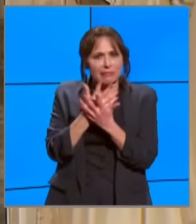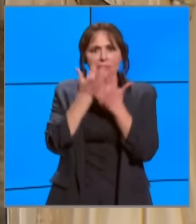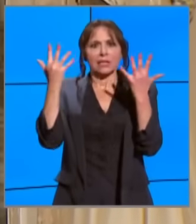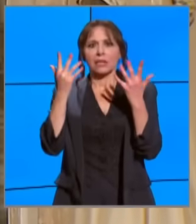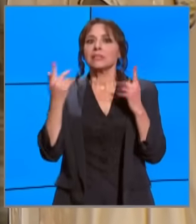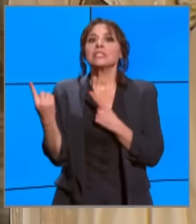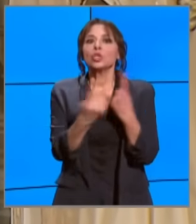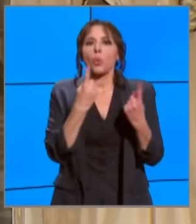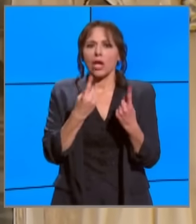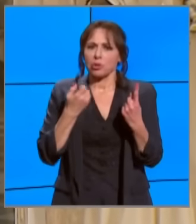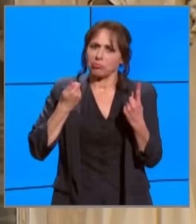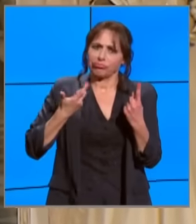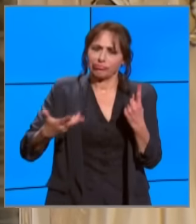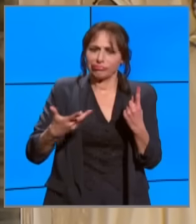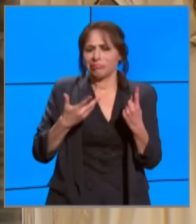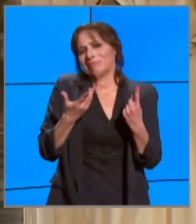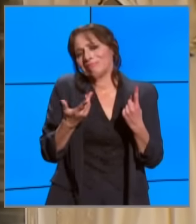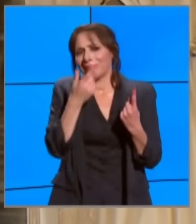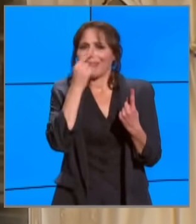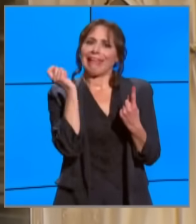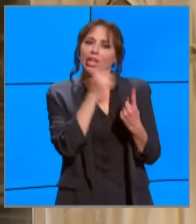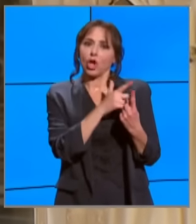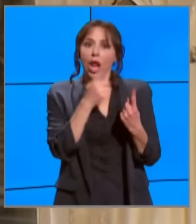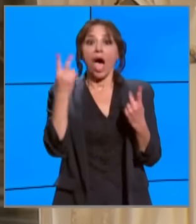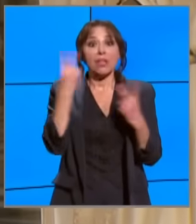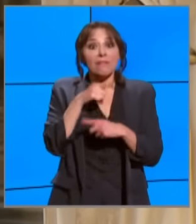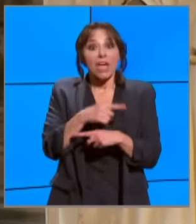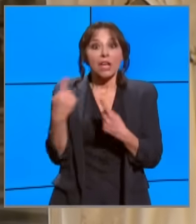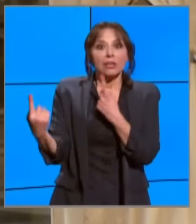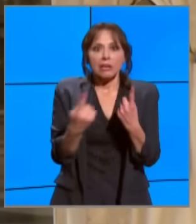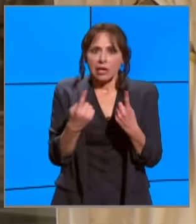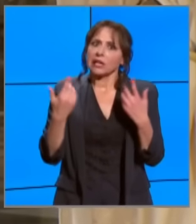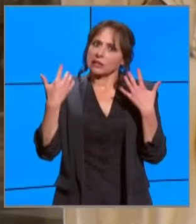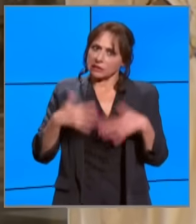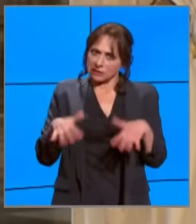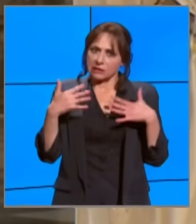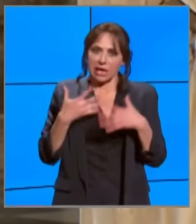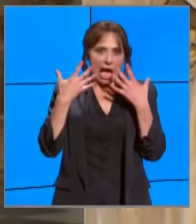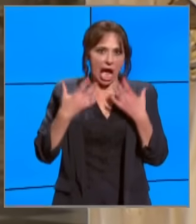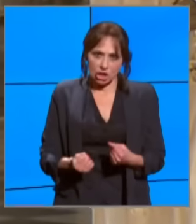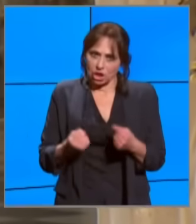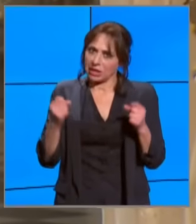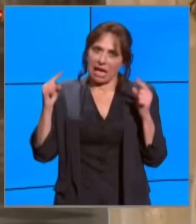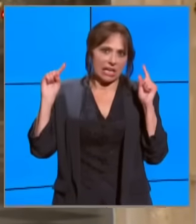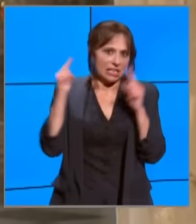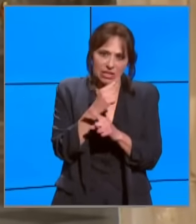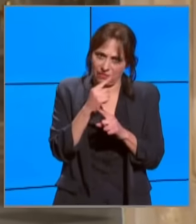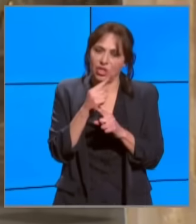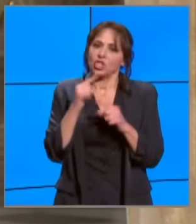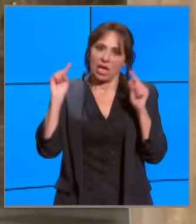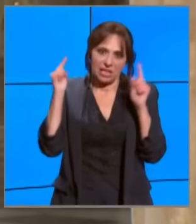ignorate che ci pongono di fronte a una realtà a volte difficile da accettare e